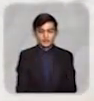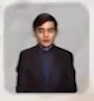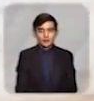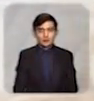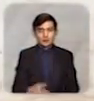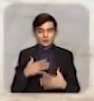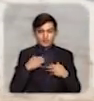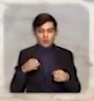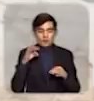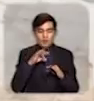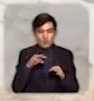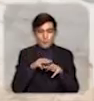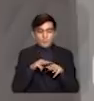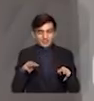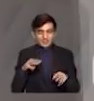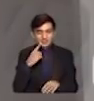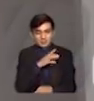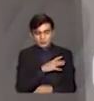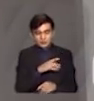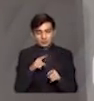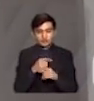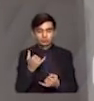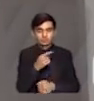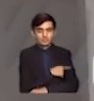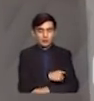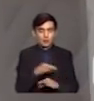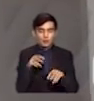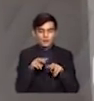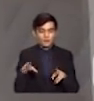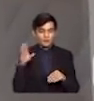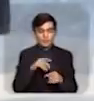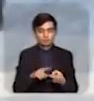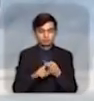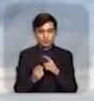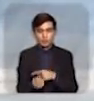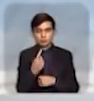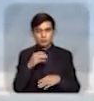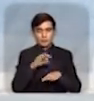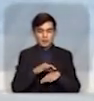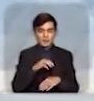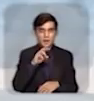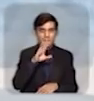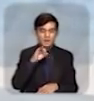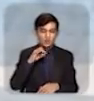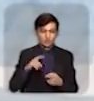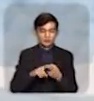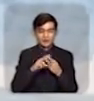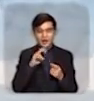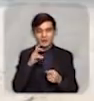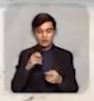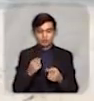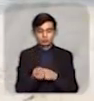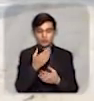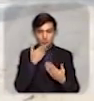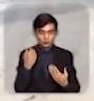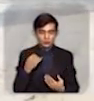Денсаулық сақтау министрі бүгінге дейін дәрігерлердің бақылауындағы азаматтардың ешбірінен қауіпті вирус анықталмады деді. Індет ушығып тұрған Қытайда бұдан